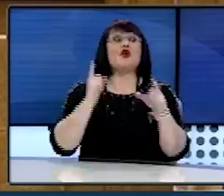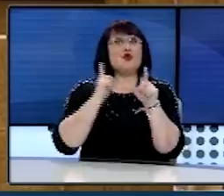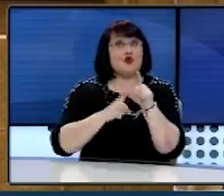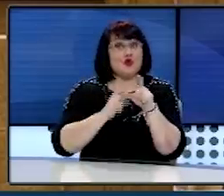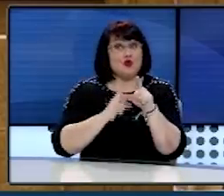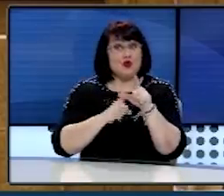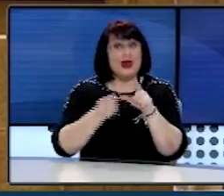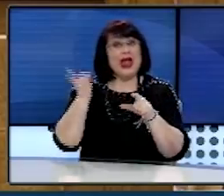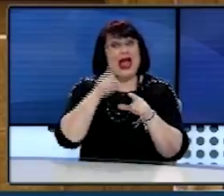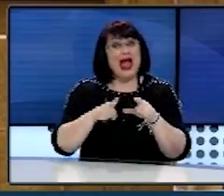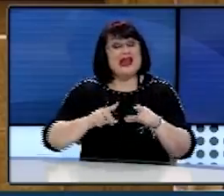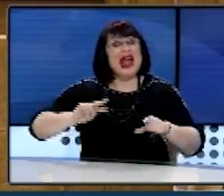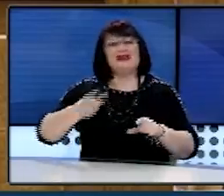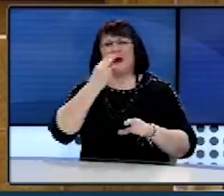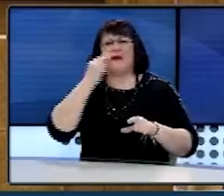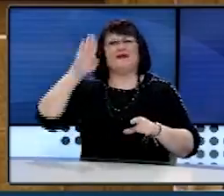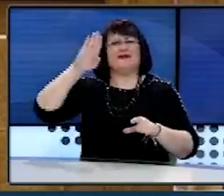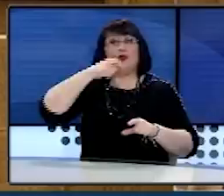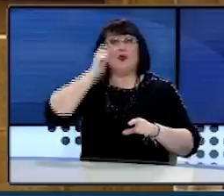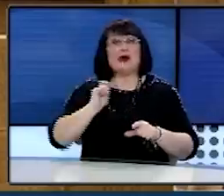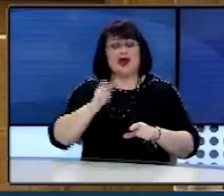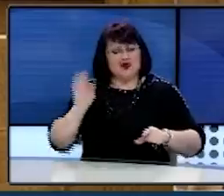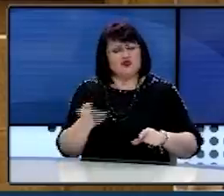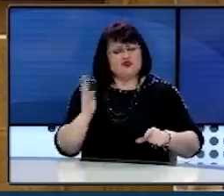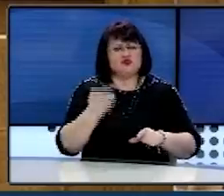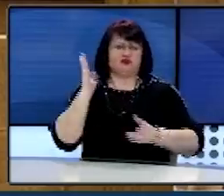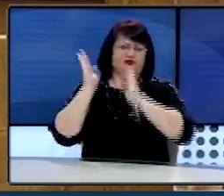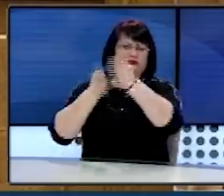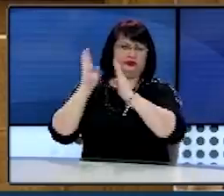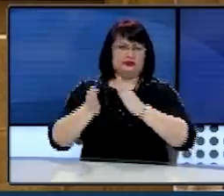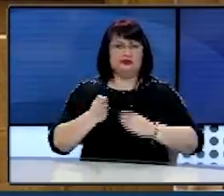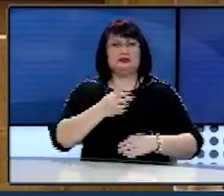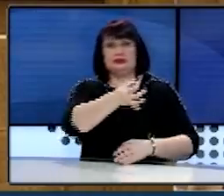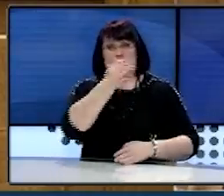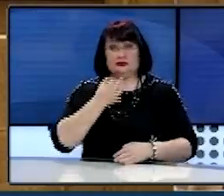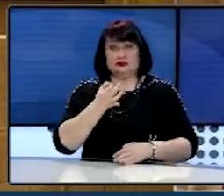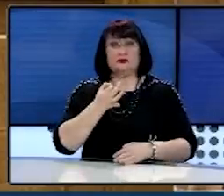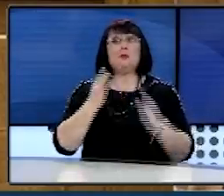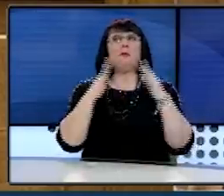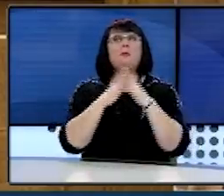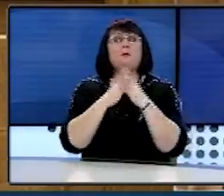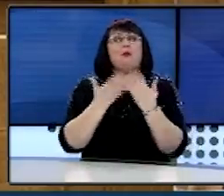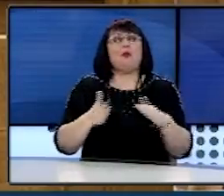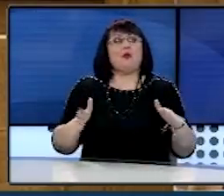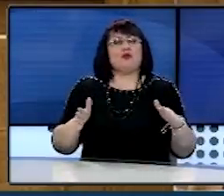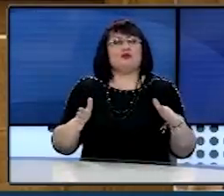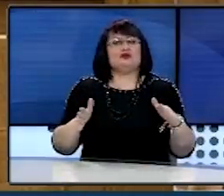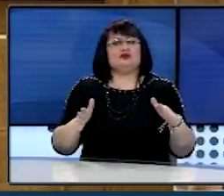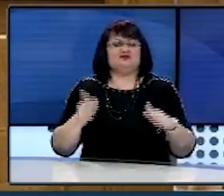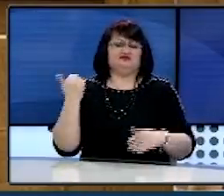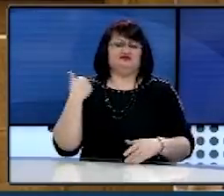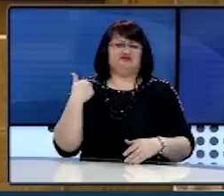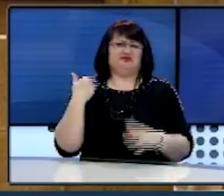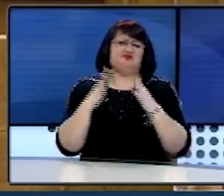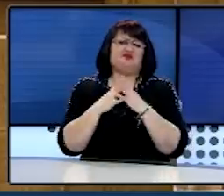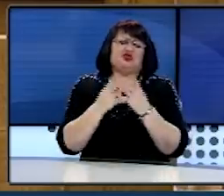κομμουνιστές και άλλοι αντιφασίστες στην Ουκρανία διώκονται. Και μια και μίλησαν για πολεμική προπαγάνδα. Θα μου πείτε, σε κάθε πόλεμο